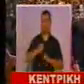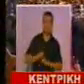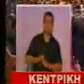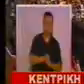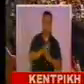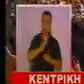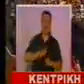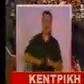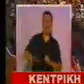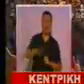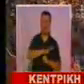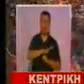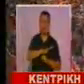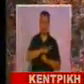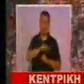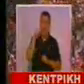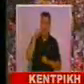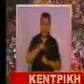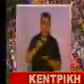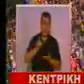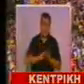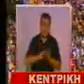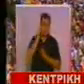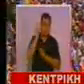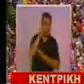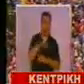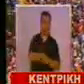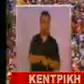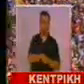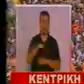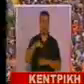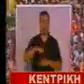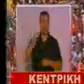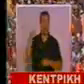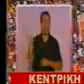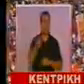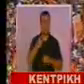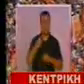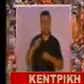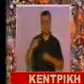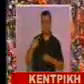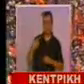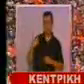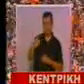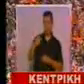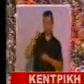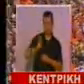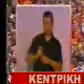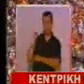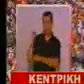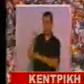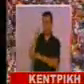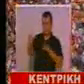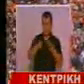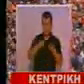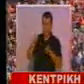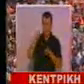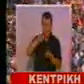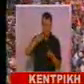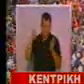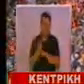αυτή ταυτίζεται. Εκεί πρέπει να κατευθύνεται. Στην κοινωνικοποίηση των μονοπωλίων, την αποδέσμευση από την Ευρωπαϊκή Ένωση, τη